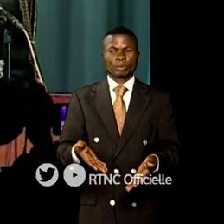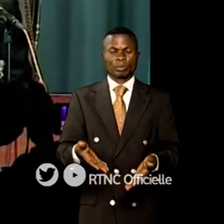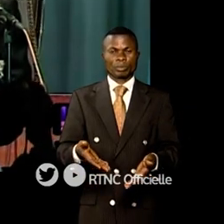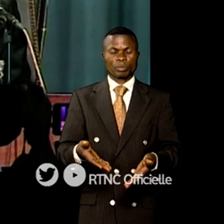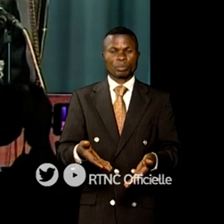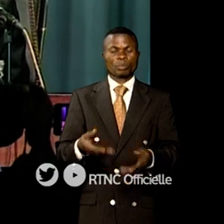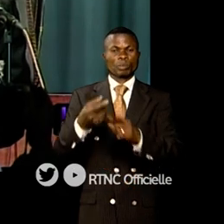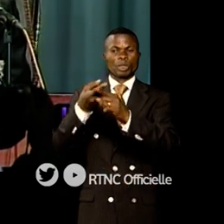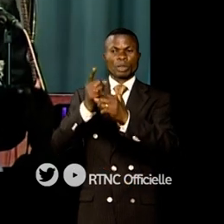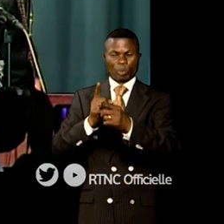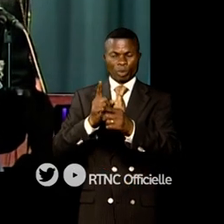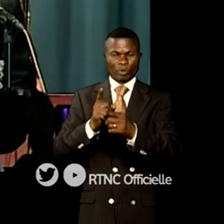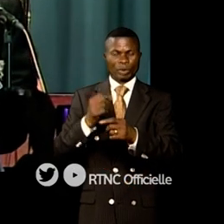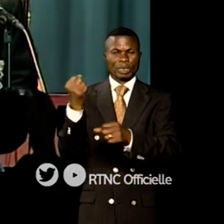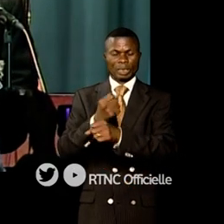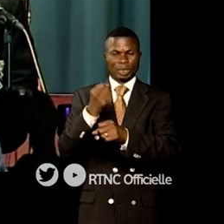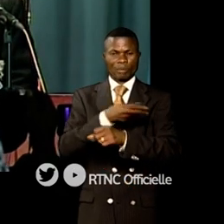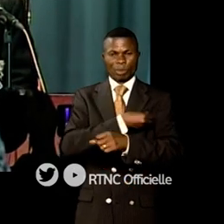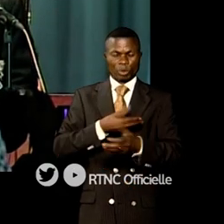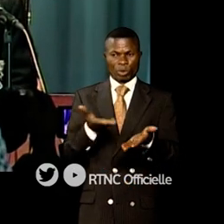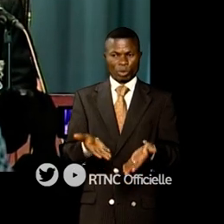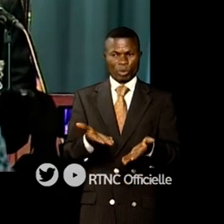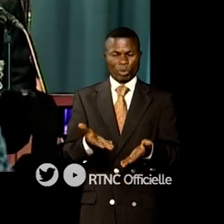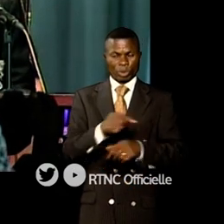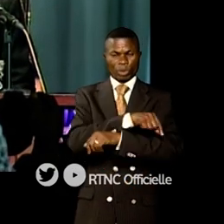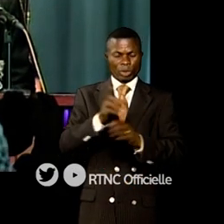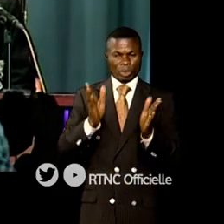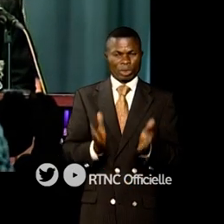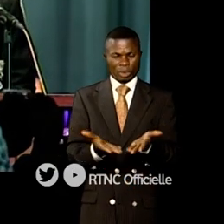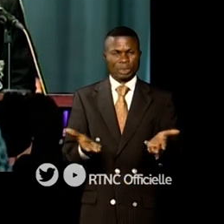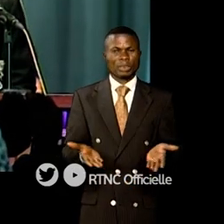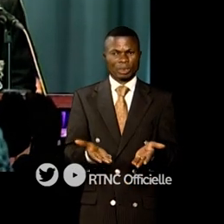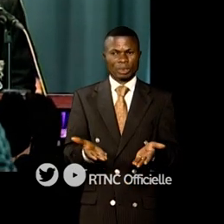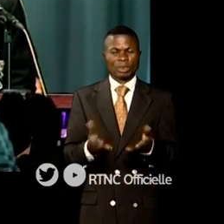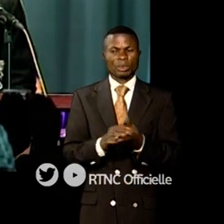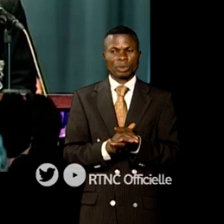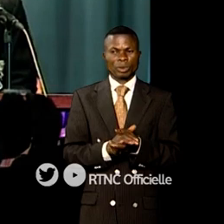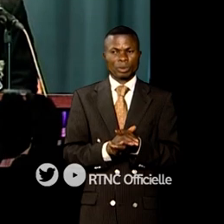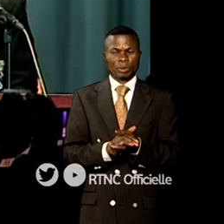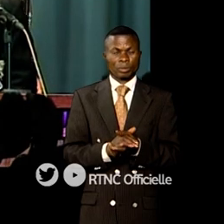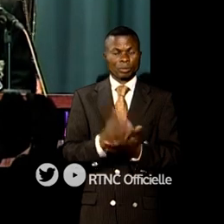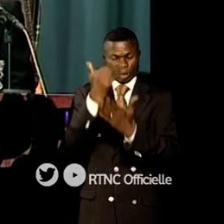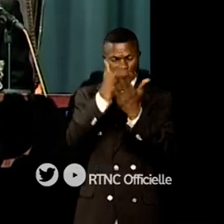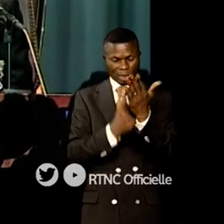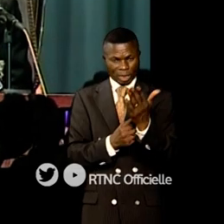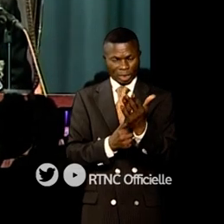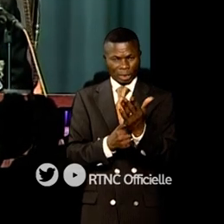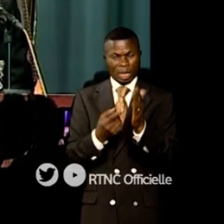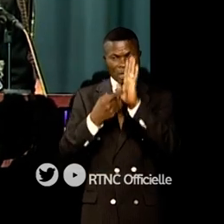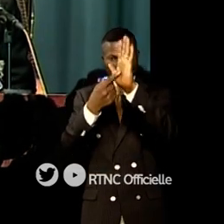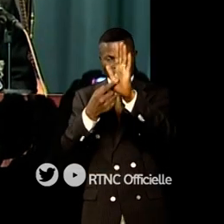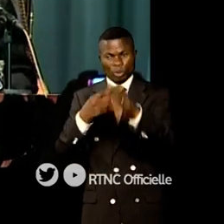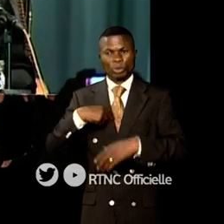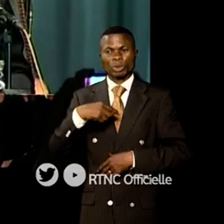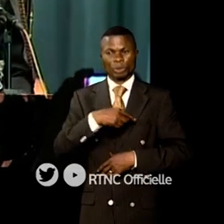présentée par nos services administratif nous renseigne